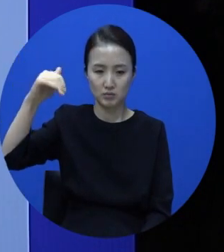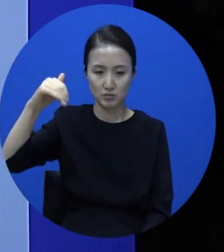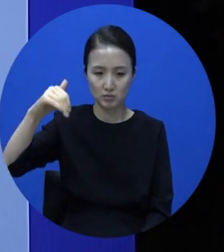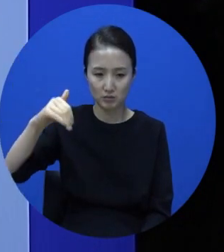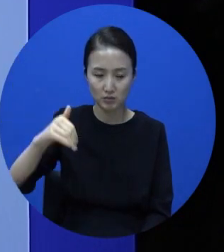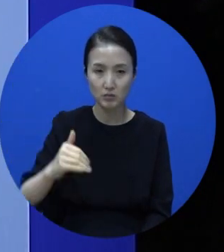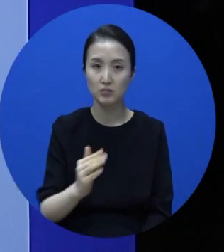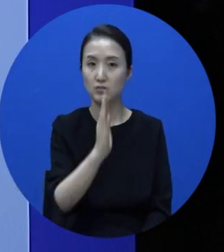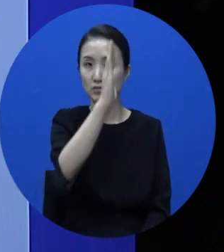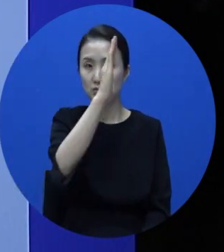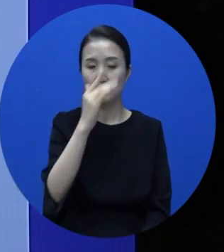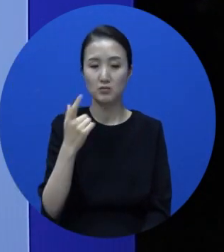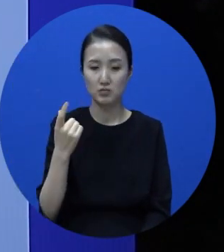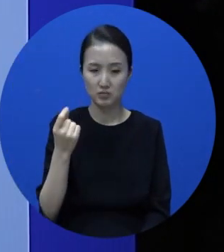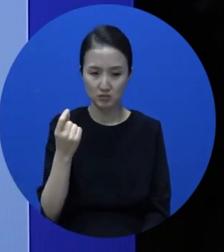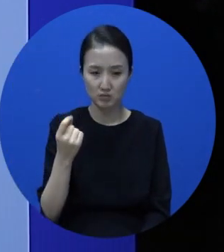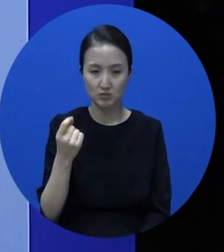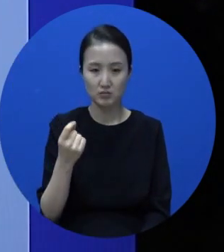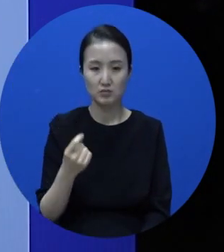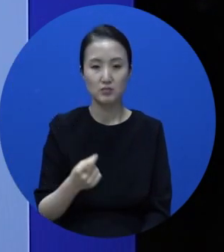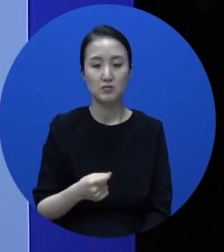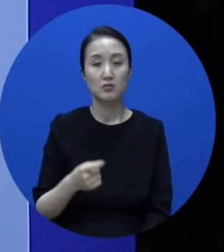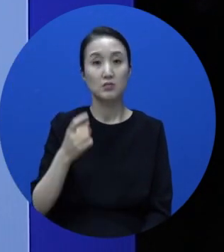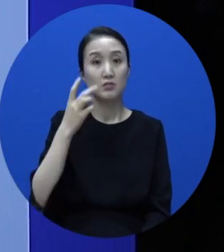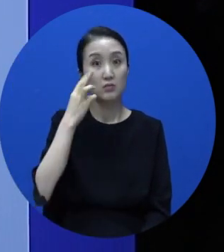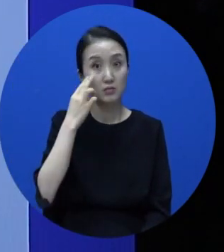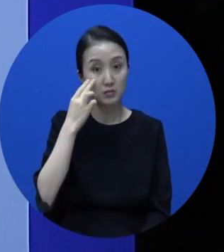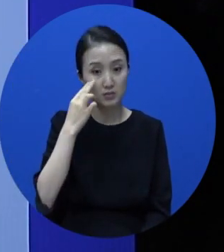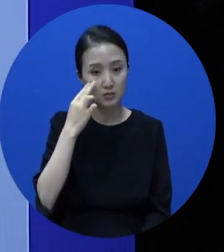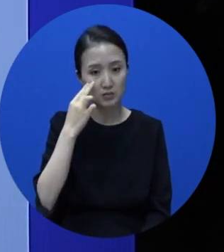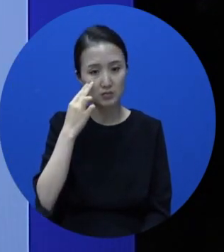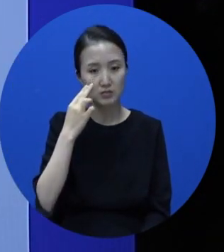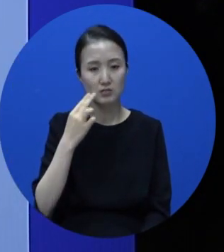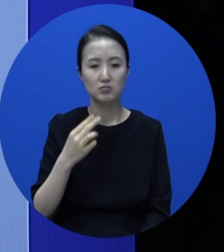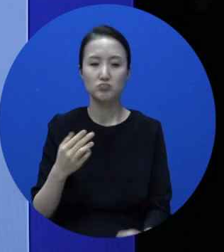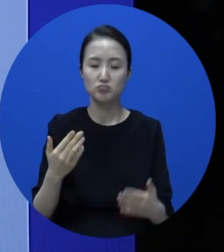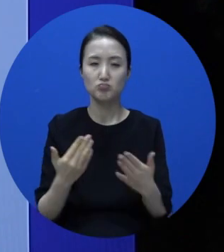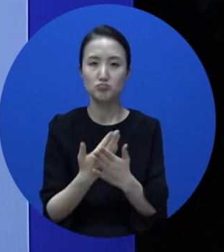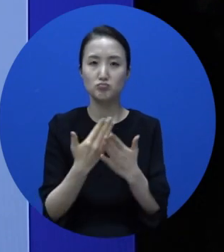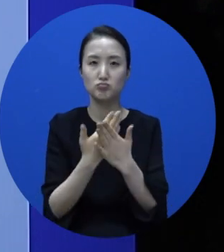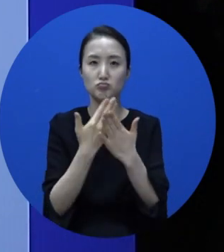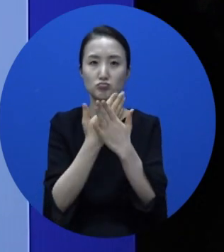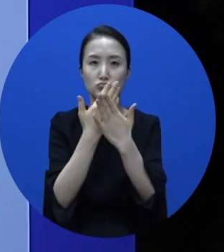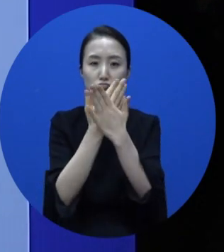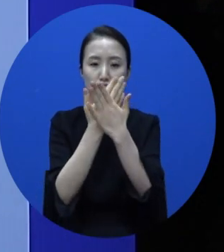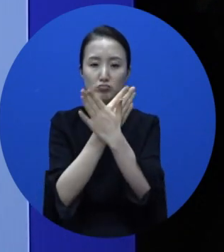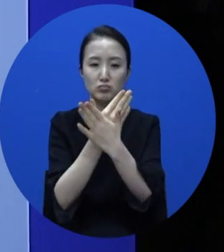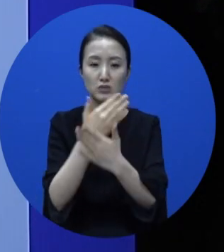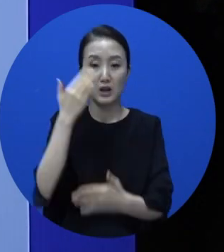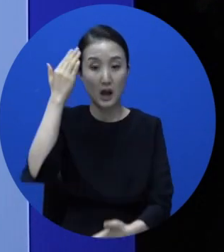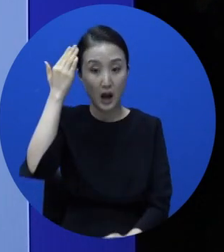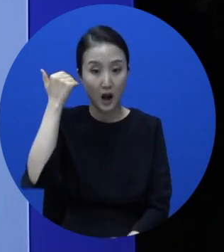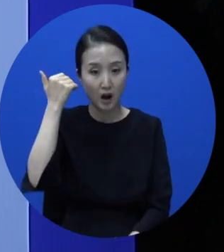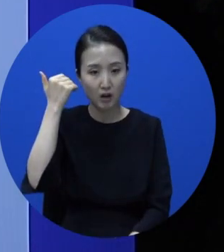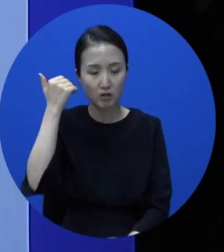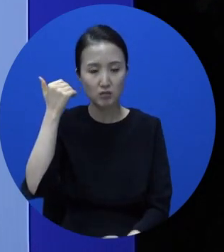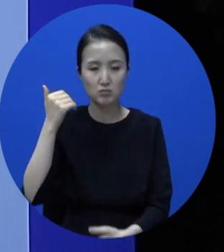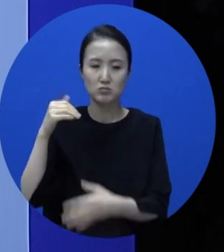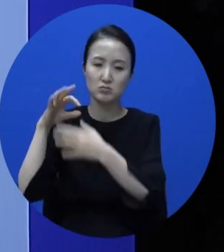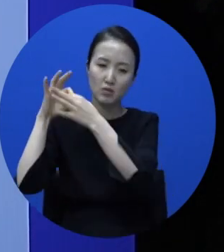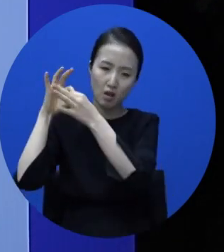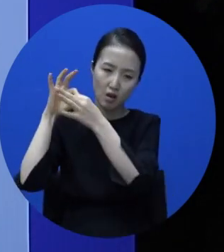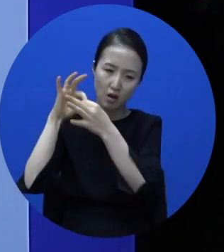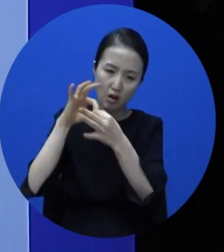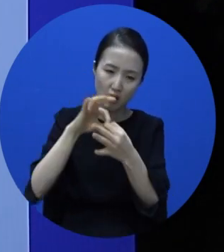그리고 미국은 전반적으로 우상향 하는 모습이에요 근데 우리나라는 계속 떨어지고 있어요